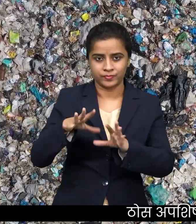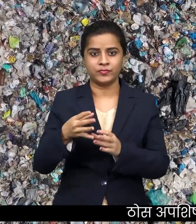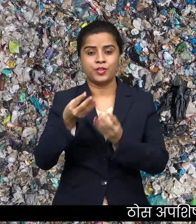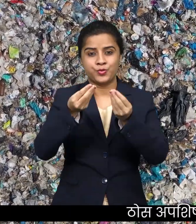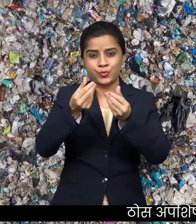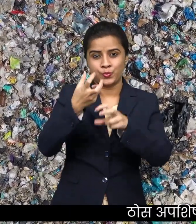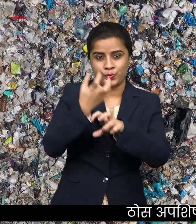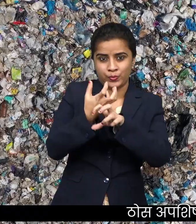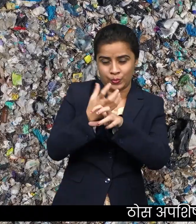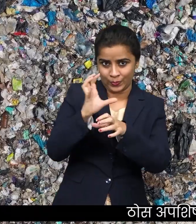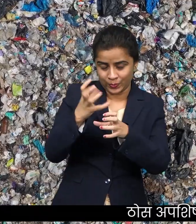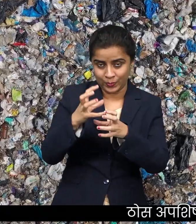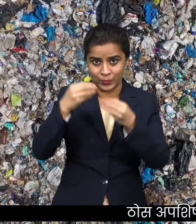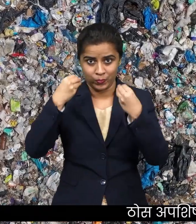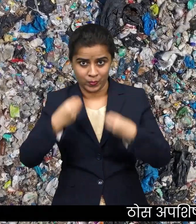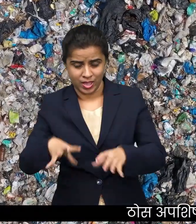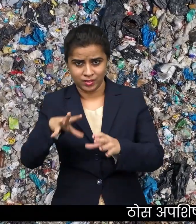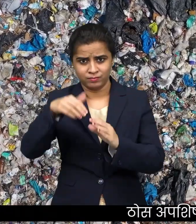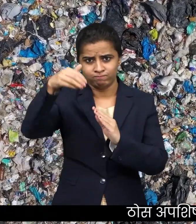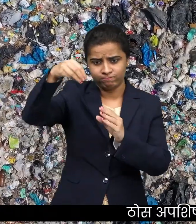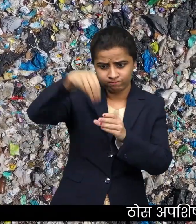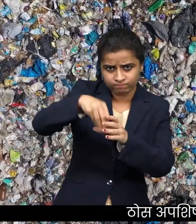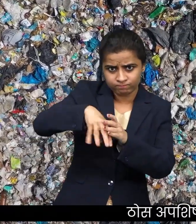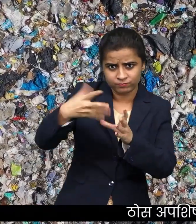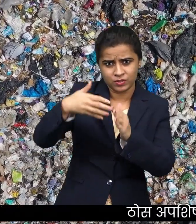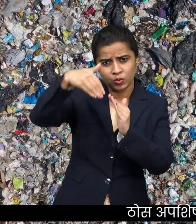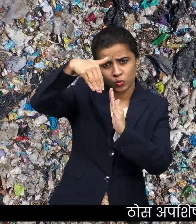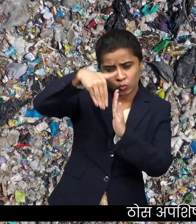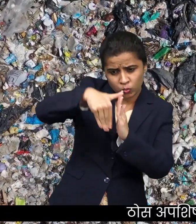ठोस अपशिष्ट को निचले क्षेत्रों में फेंक दिया जाता है।